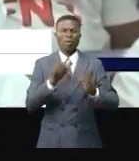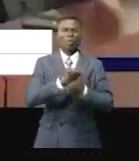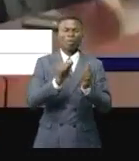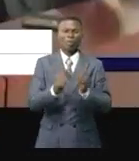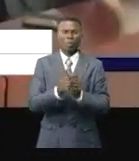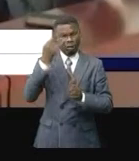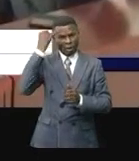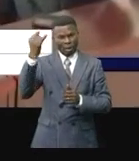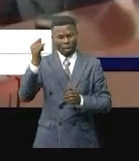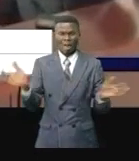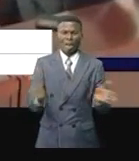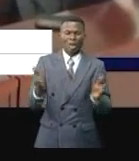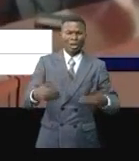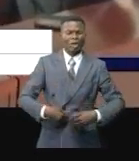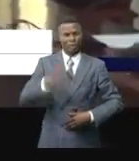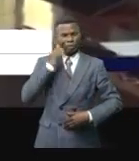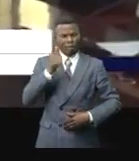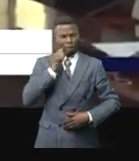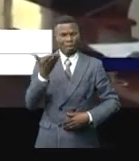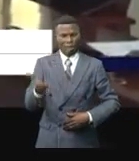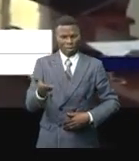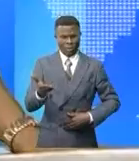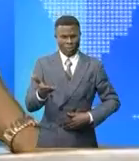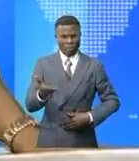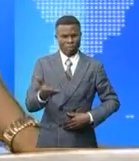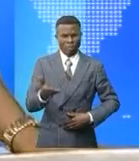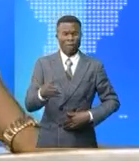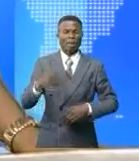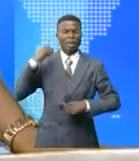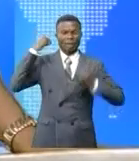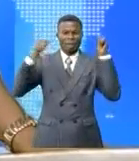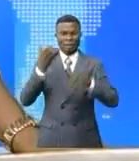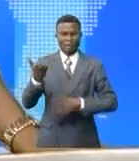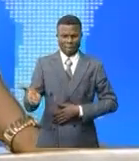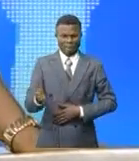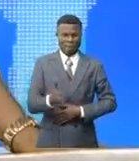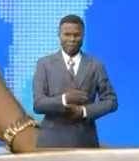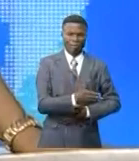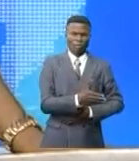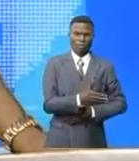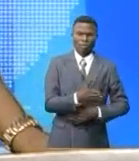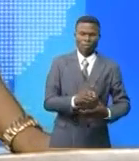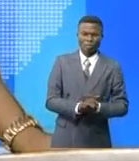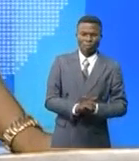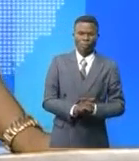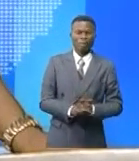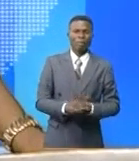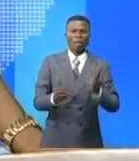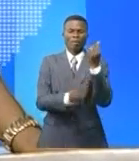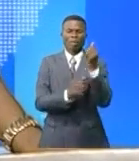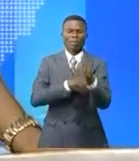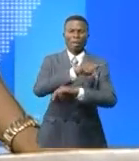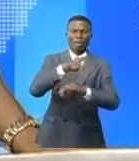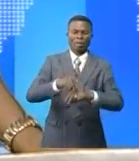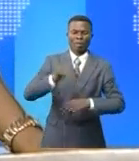volets encadrement des adolescents et jeunes filles. Une sénette à ça. Les paroissiens du Sacré-Cœur